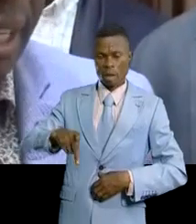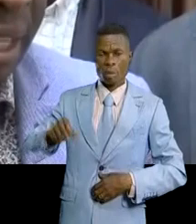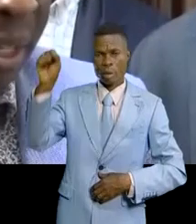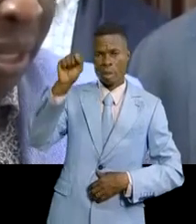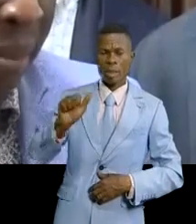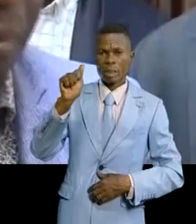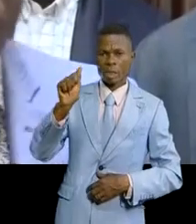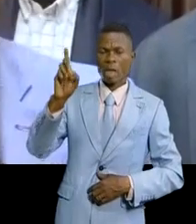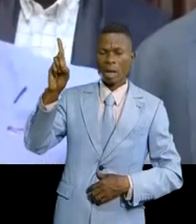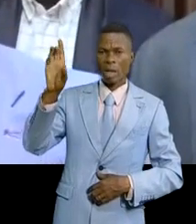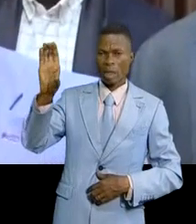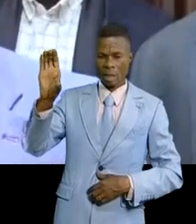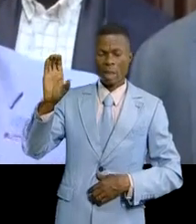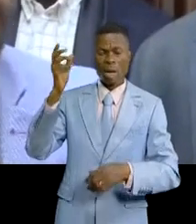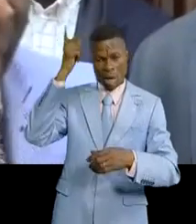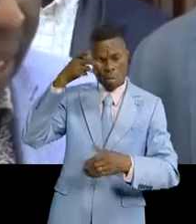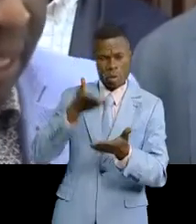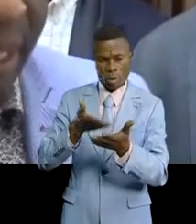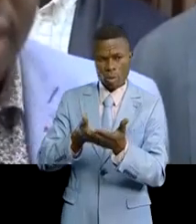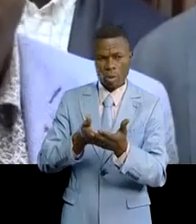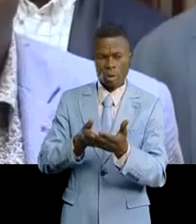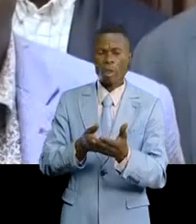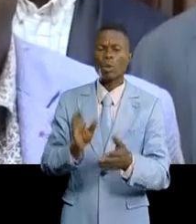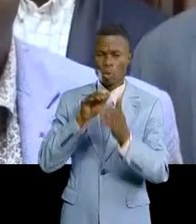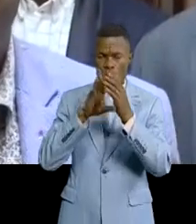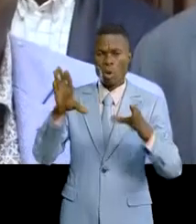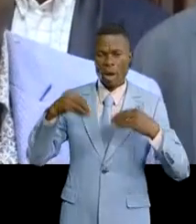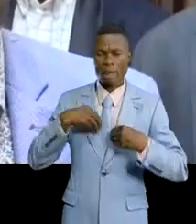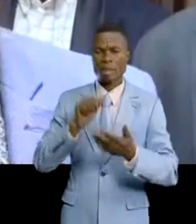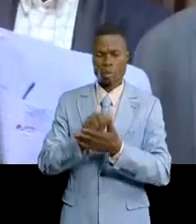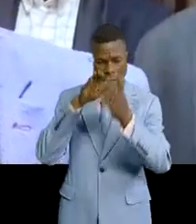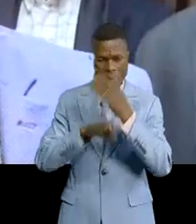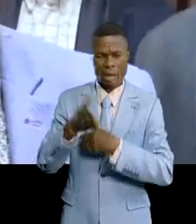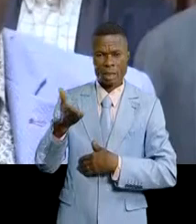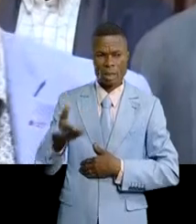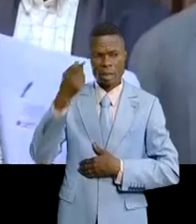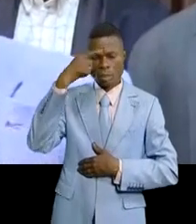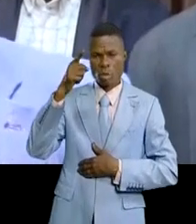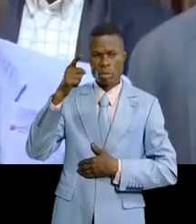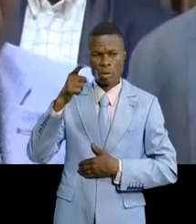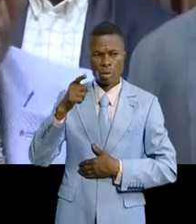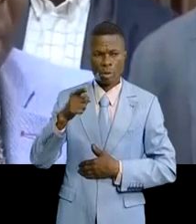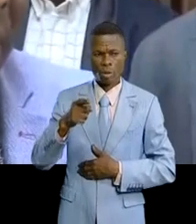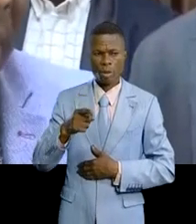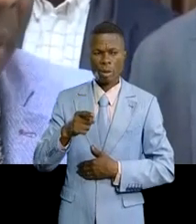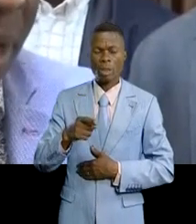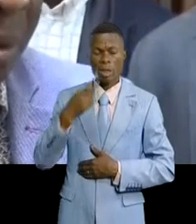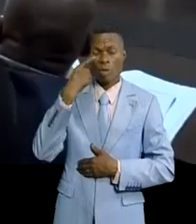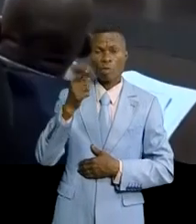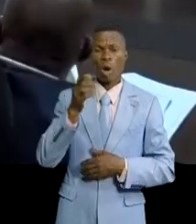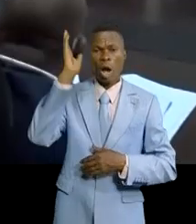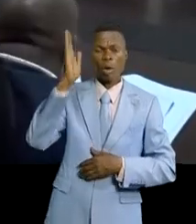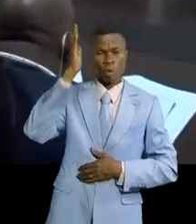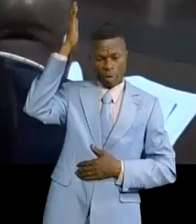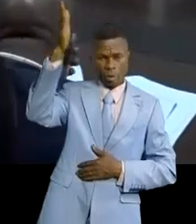et la politique dans laquelle nous sommes alignés pour la deuxième évaluation la prochaine évaluation qui va s'éteindre à Malawi.